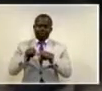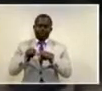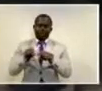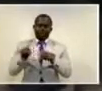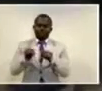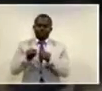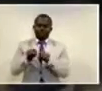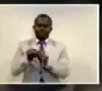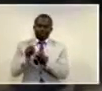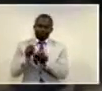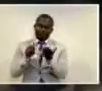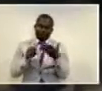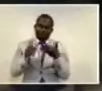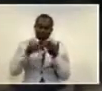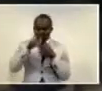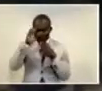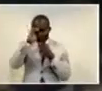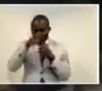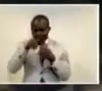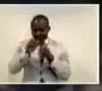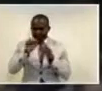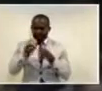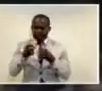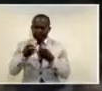nabwo bigashakirwa umuti